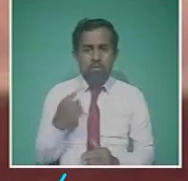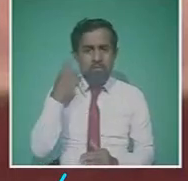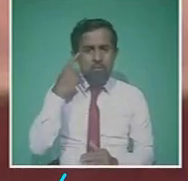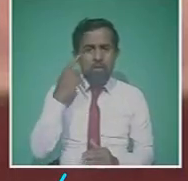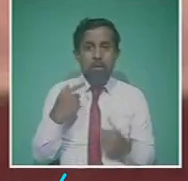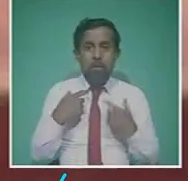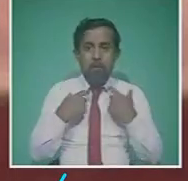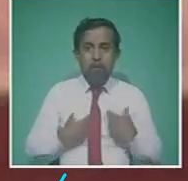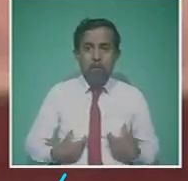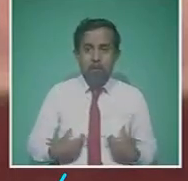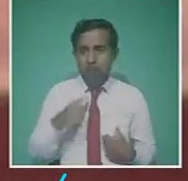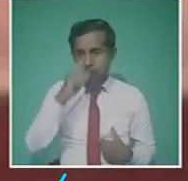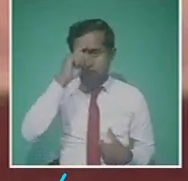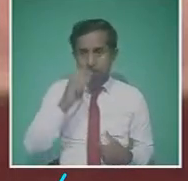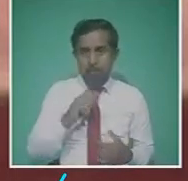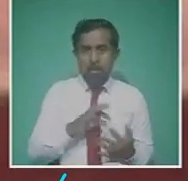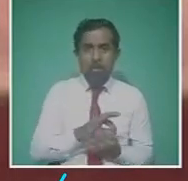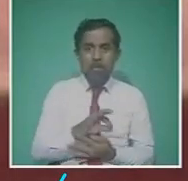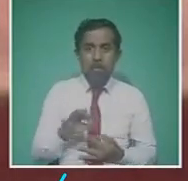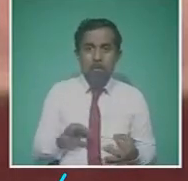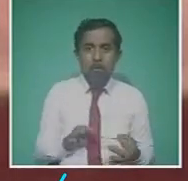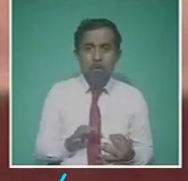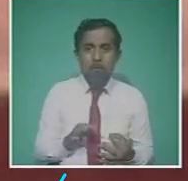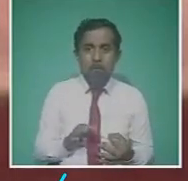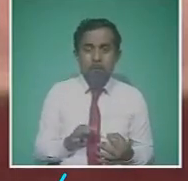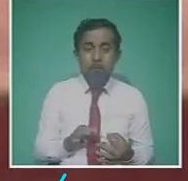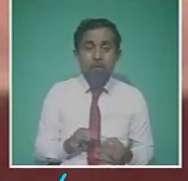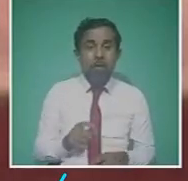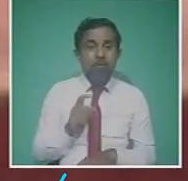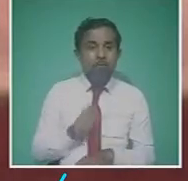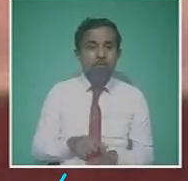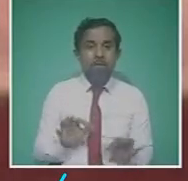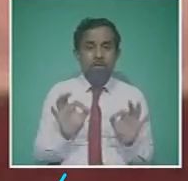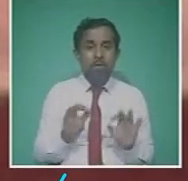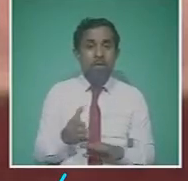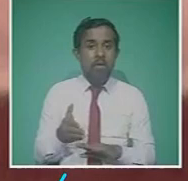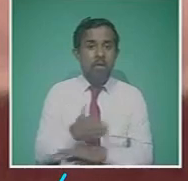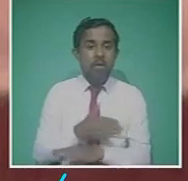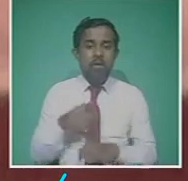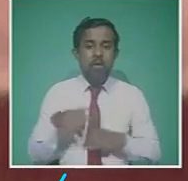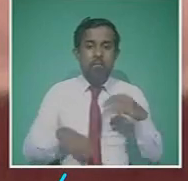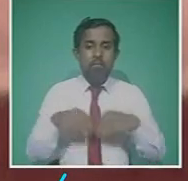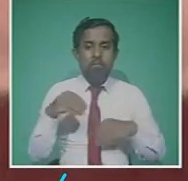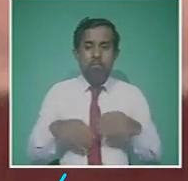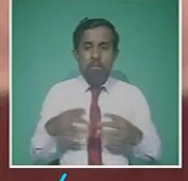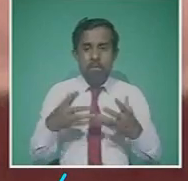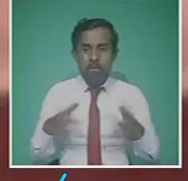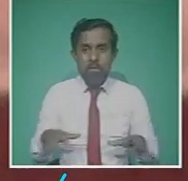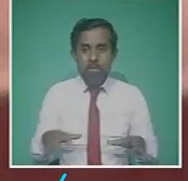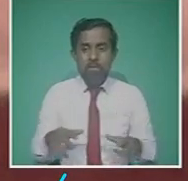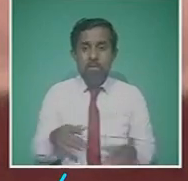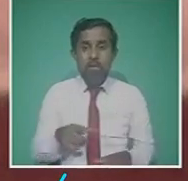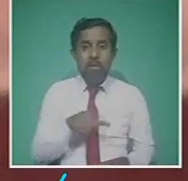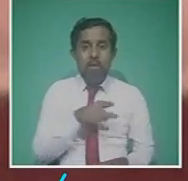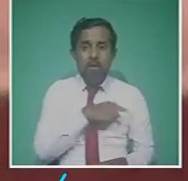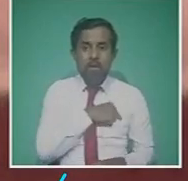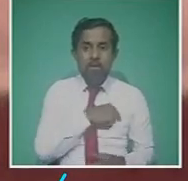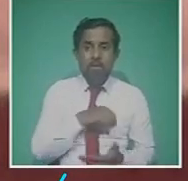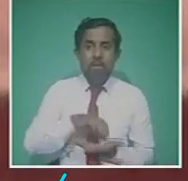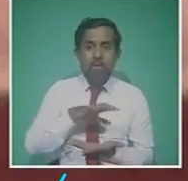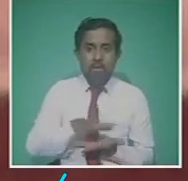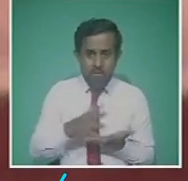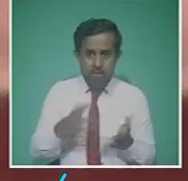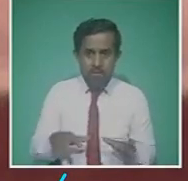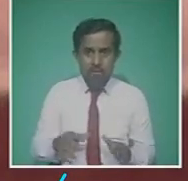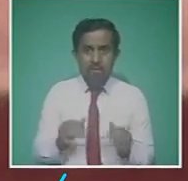මහින්ද රාජපක්ෂ මැතිතුමා ප්‍රජාතන්ත්‍රවාදී වෙනුවෙන් කලට වෙලාවටත් කලින් මැතිවරණ තිබ්බා ඒ වගේම හැඳුනුම්පත අනිවාර්ය කෙරුවා